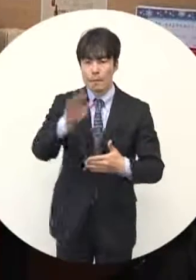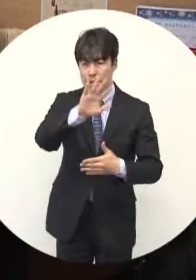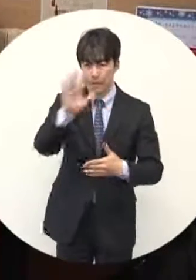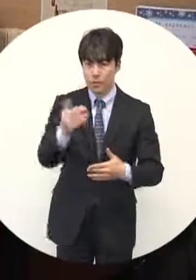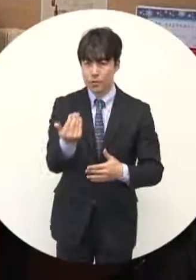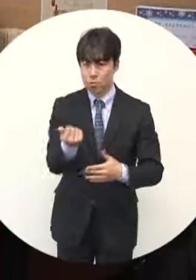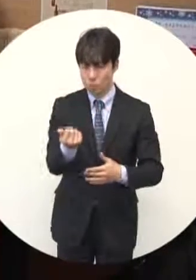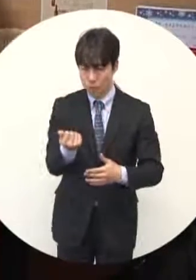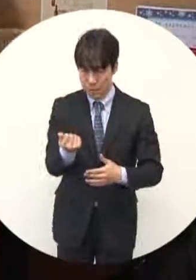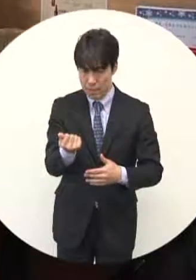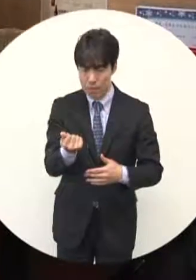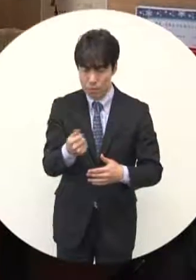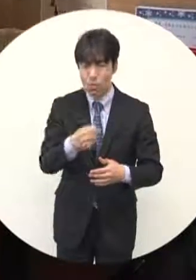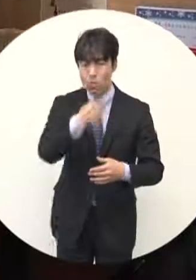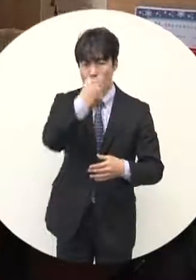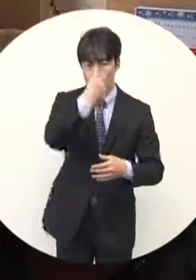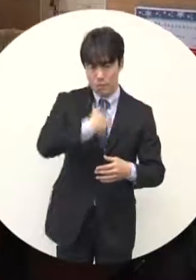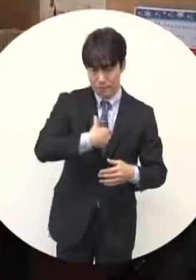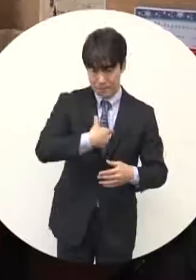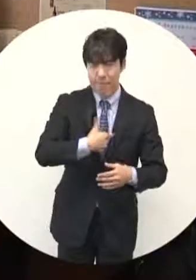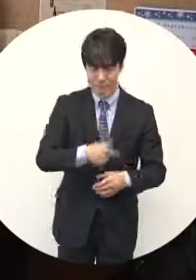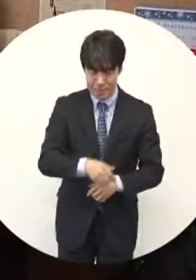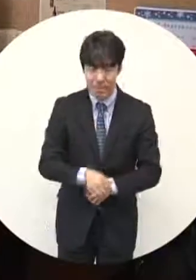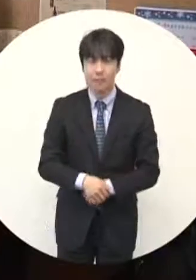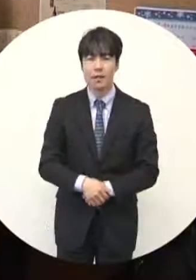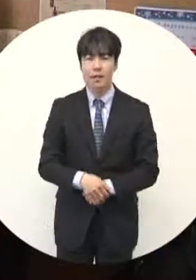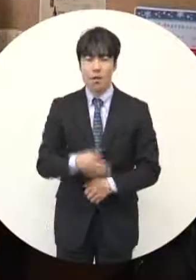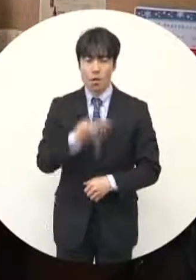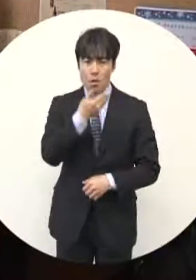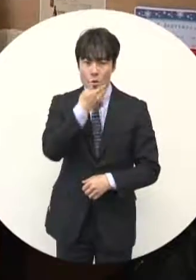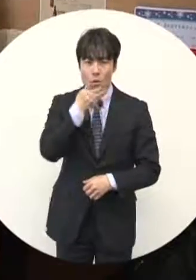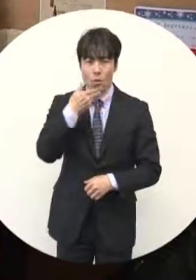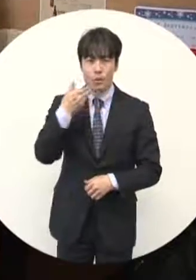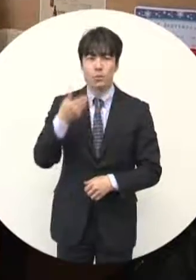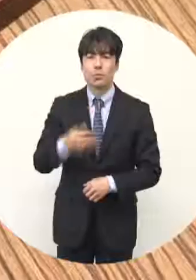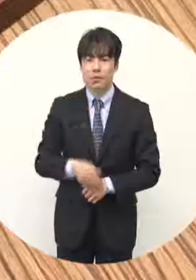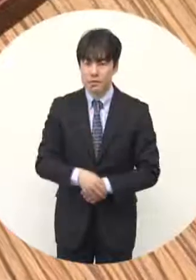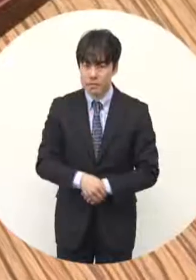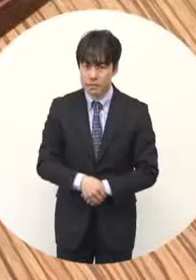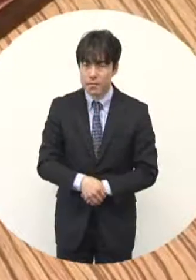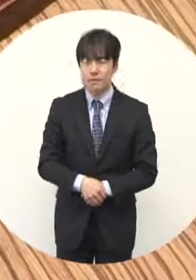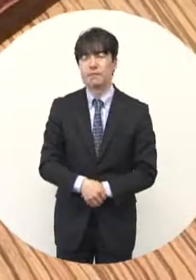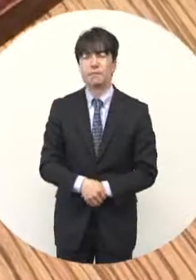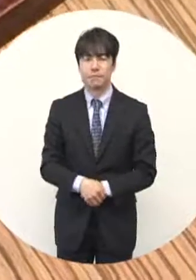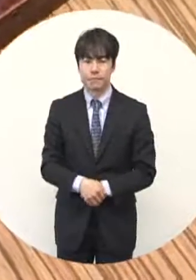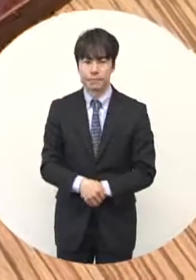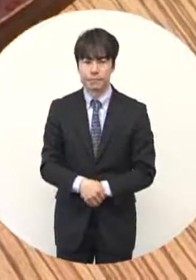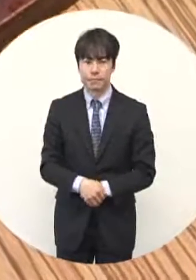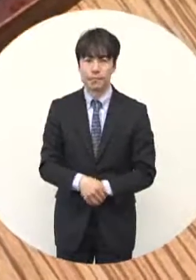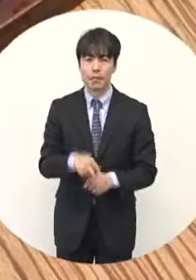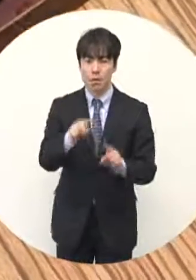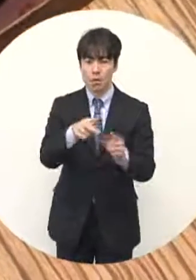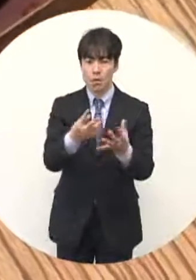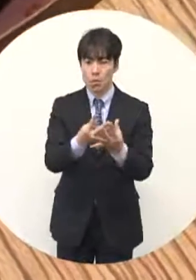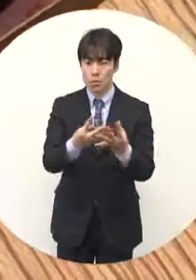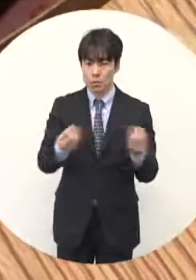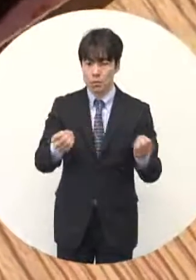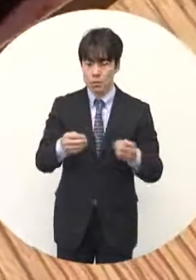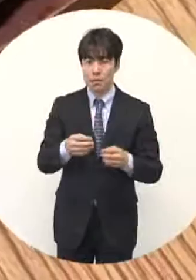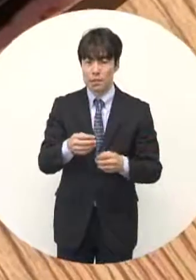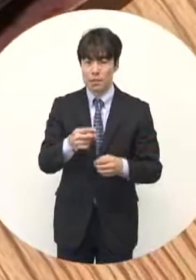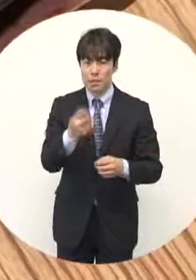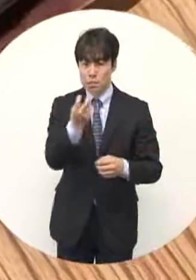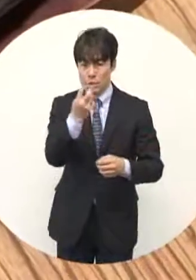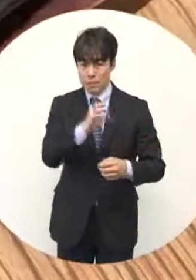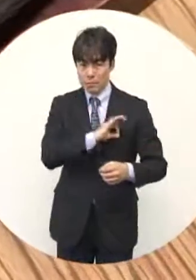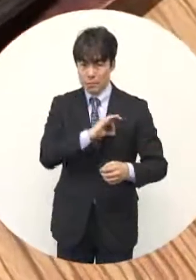と、熱烈担々麺になります。 うわ、美味しそうですね。 小沢調査員も釘付け。